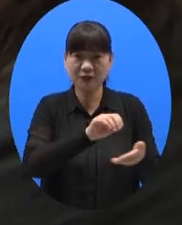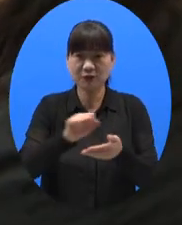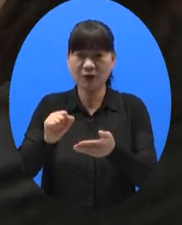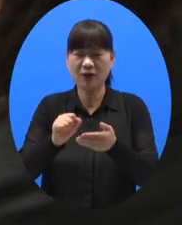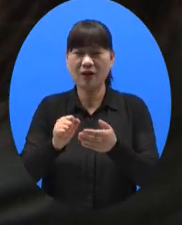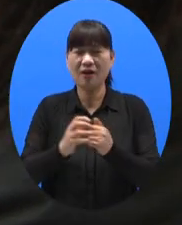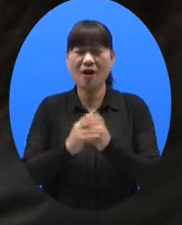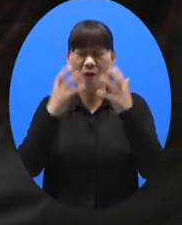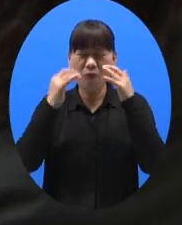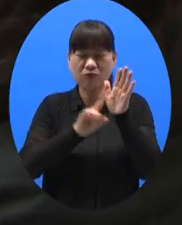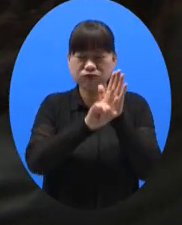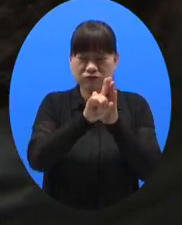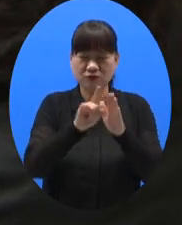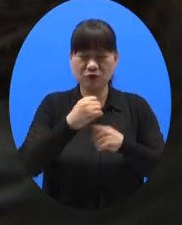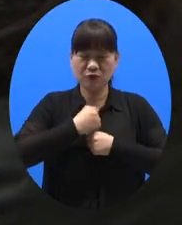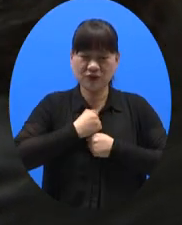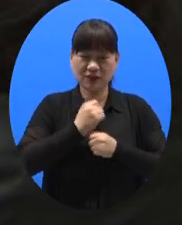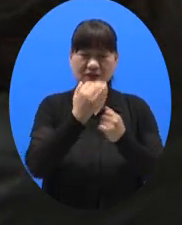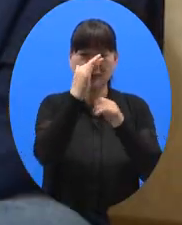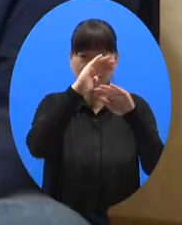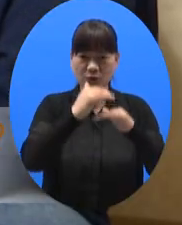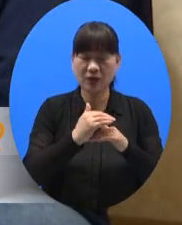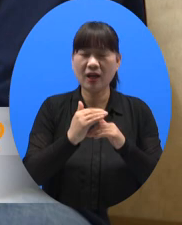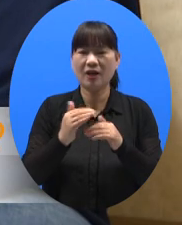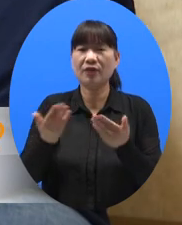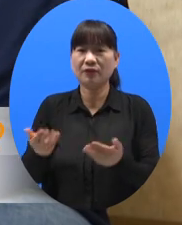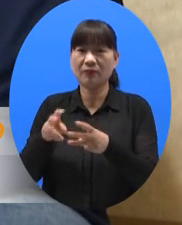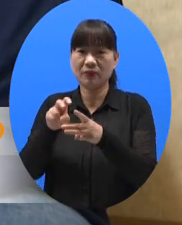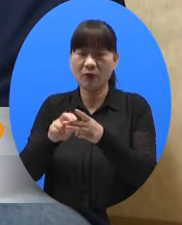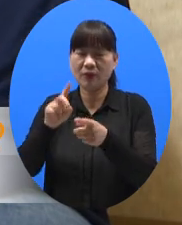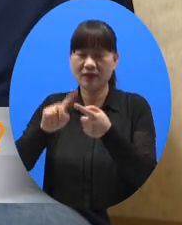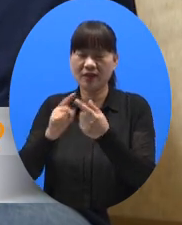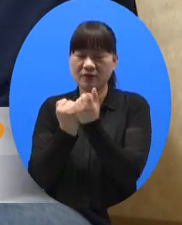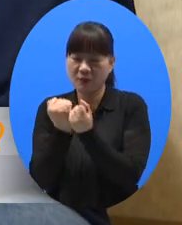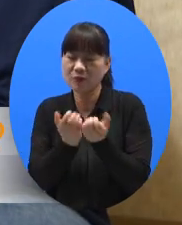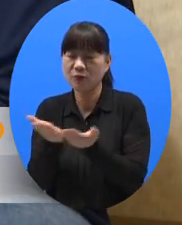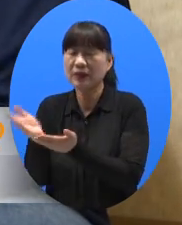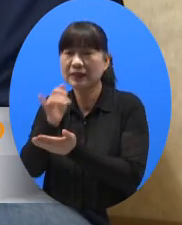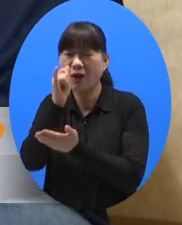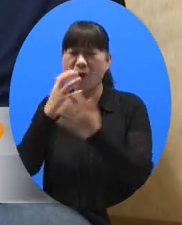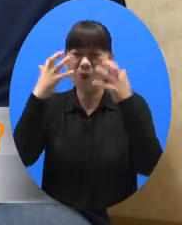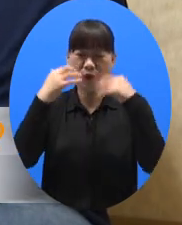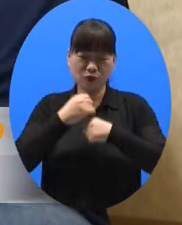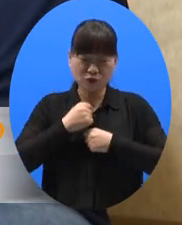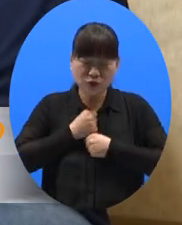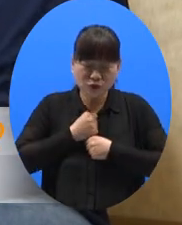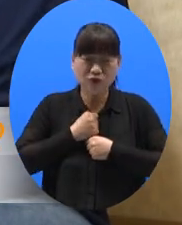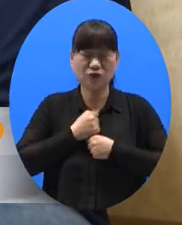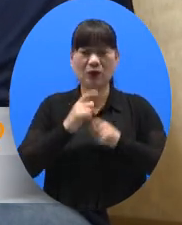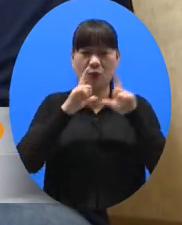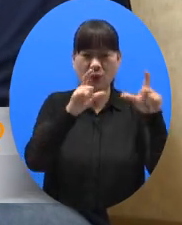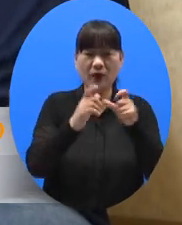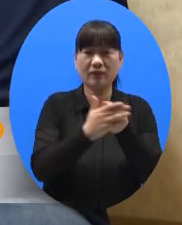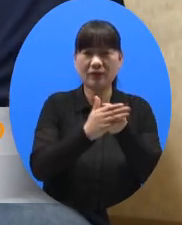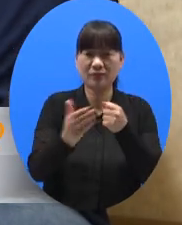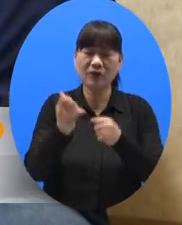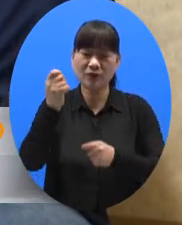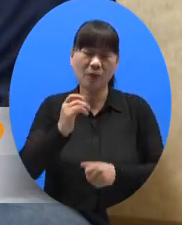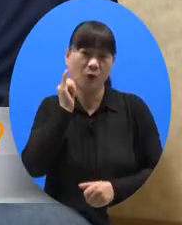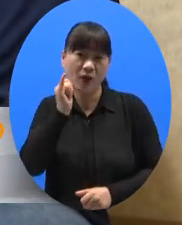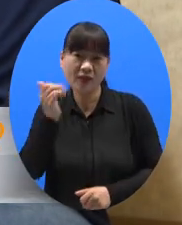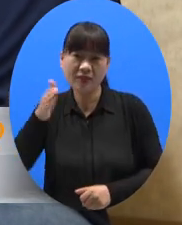무더위 쉼터 안내까지 꼼꼼히. 요즘에 폭염주의보 때문에 여러 번 연락드렸잖아요. 그때 또